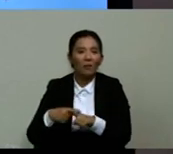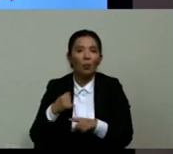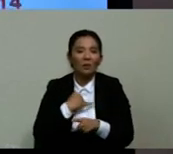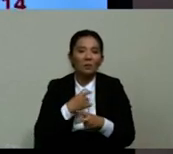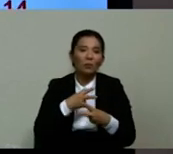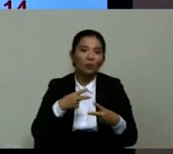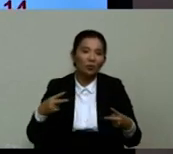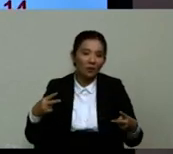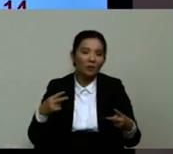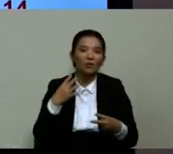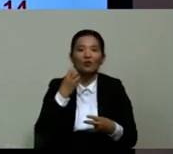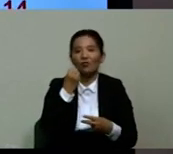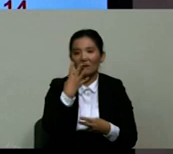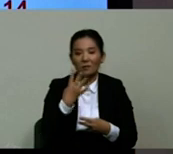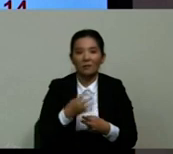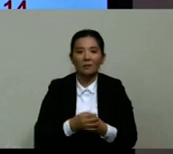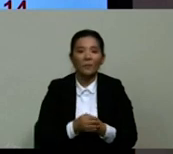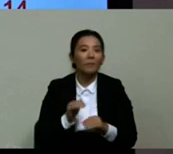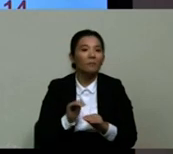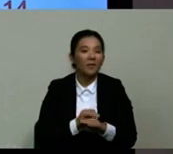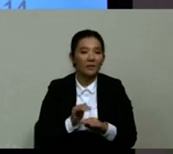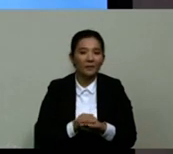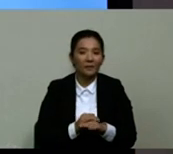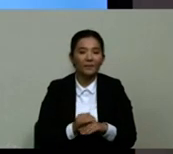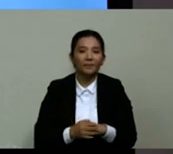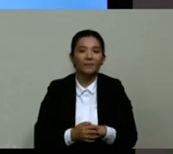нас получилось 14. Молодцы!